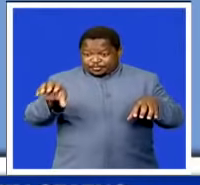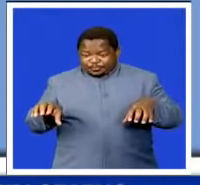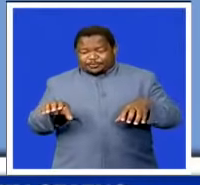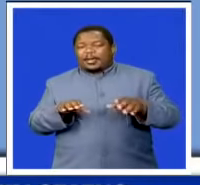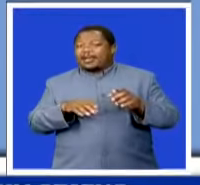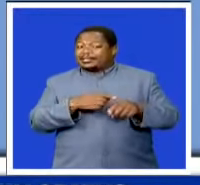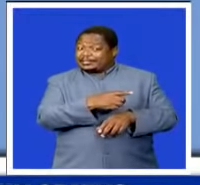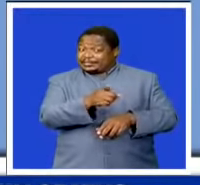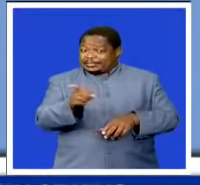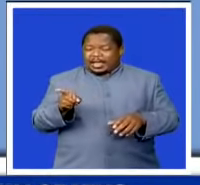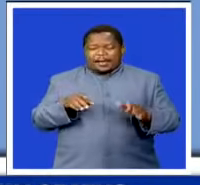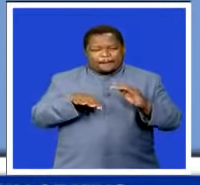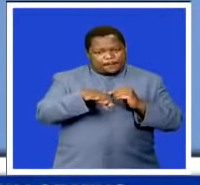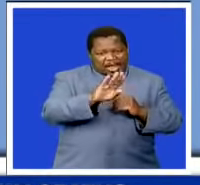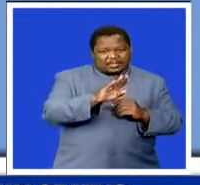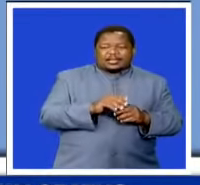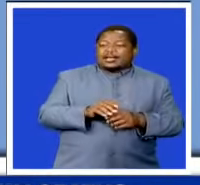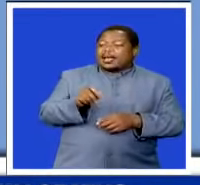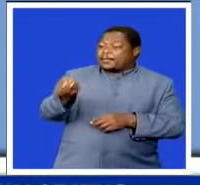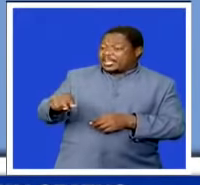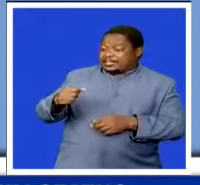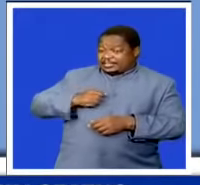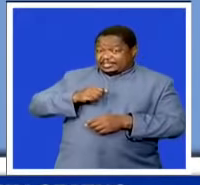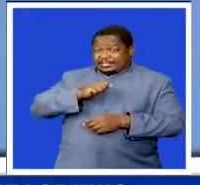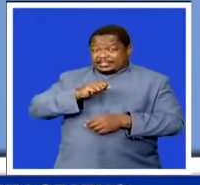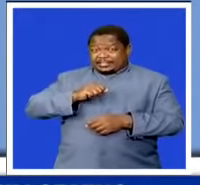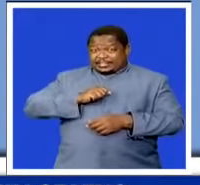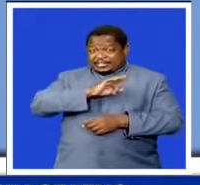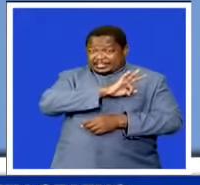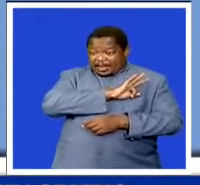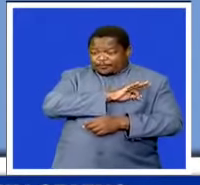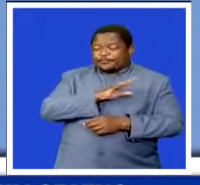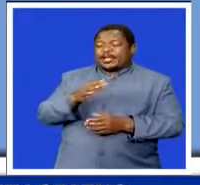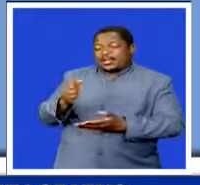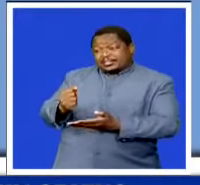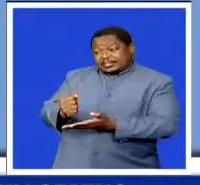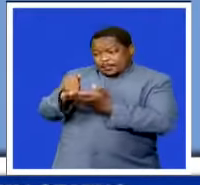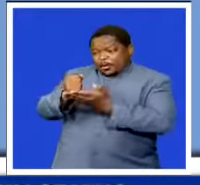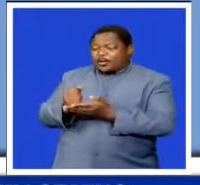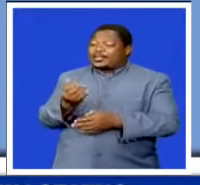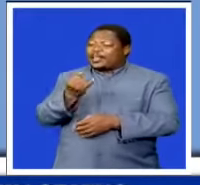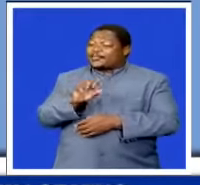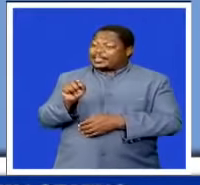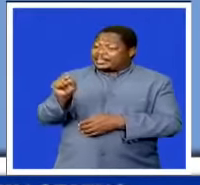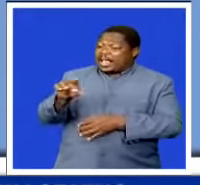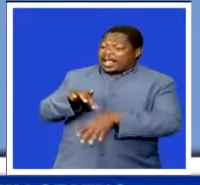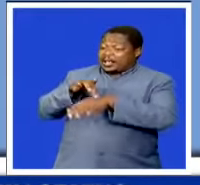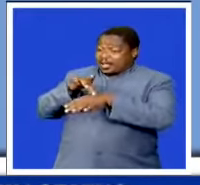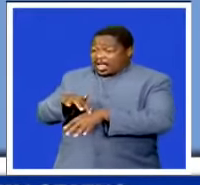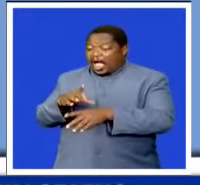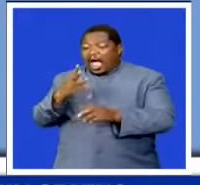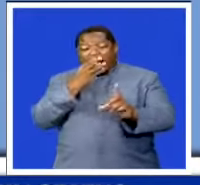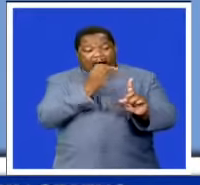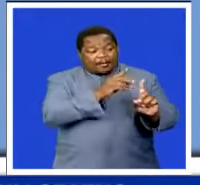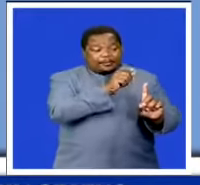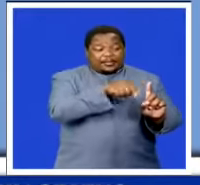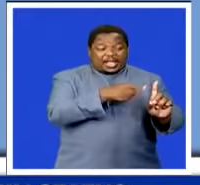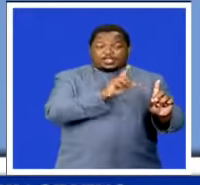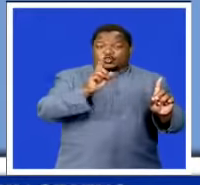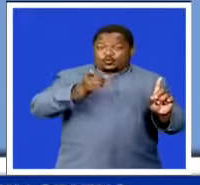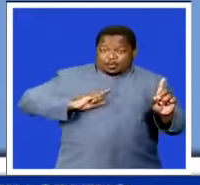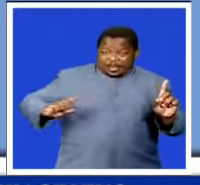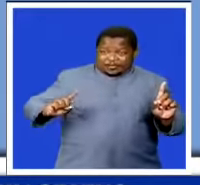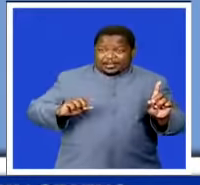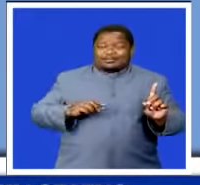ti manager tifo labanato ngekuthi nakubabikela kuthi bayagula